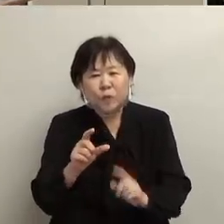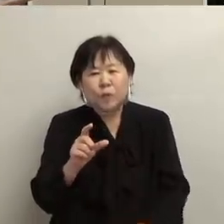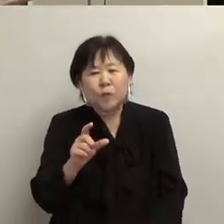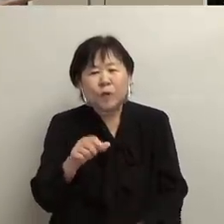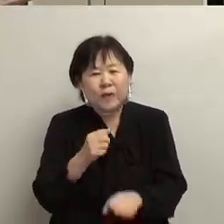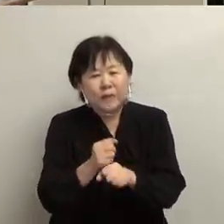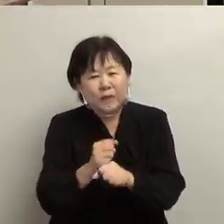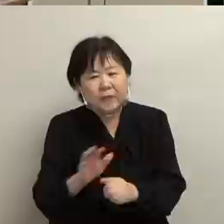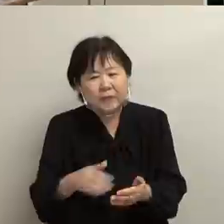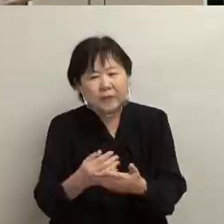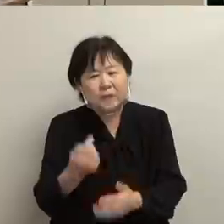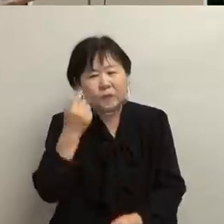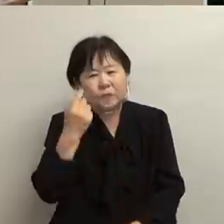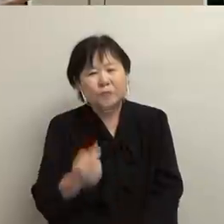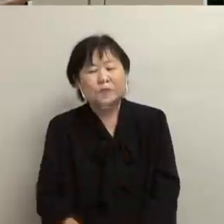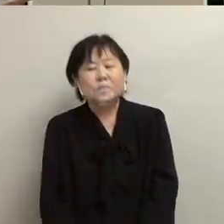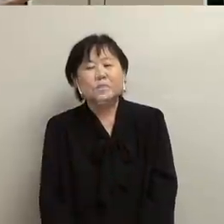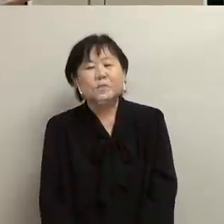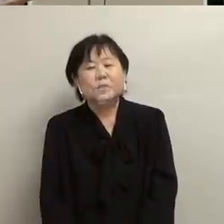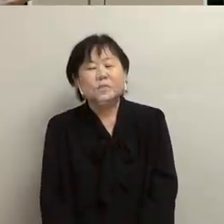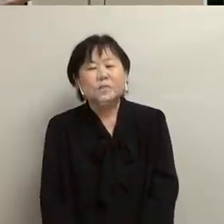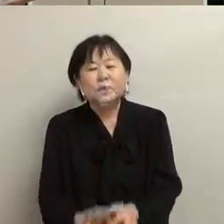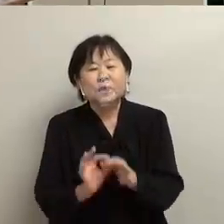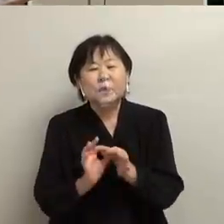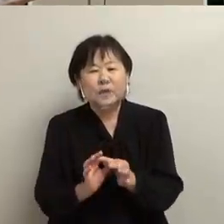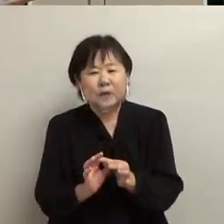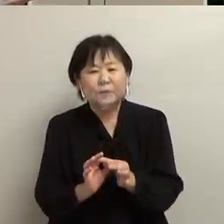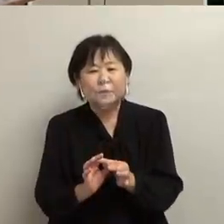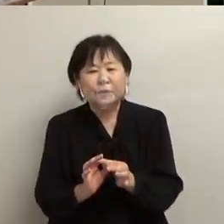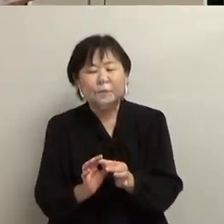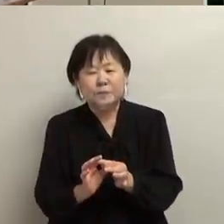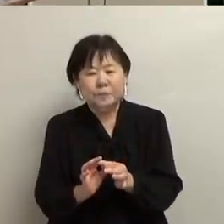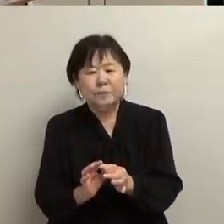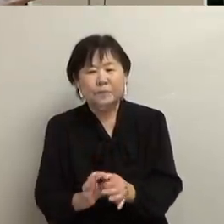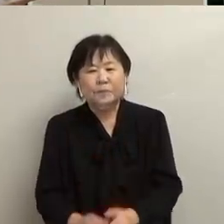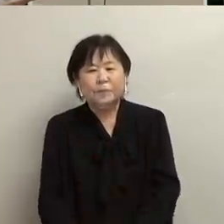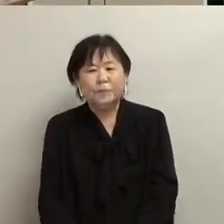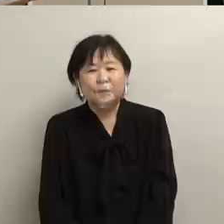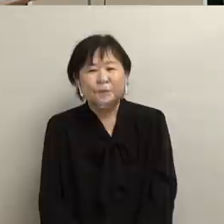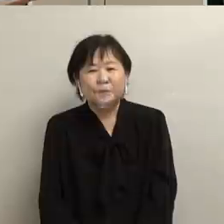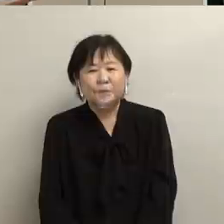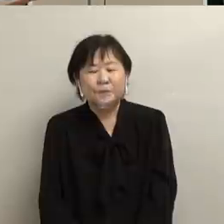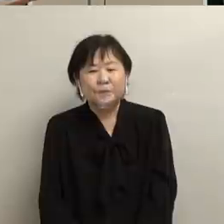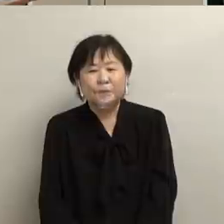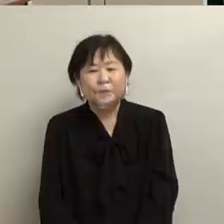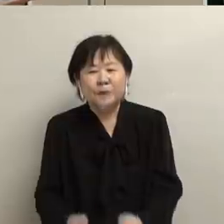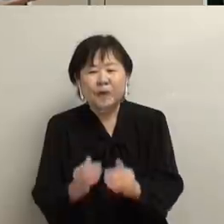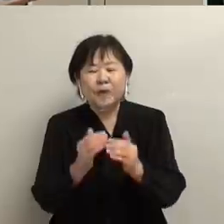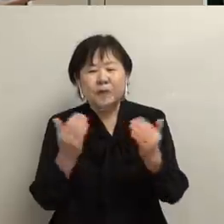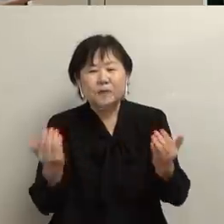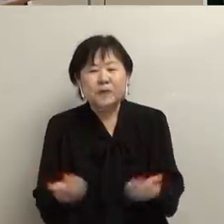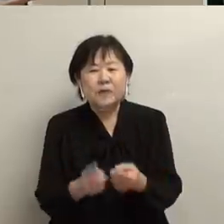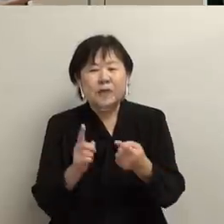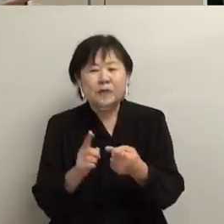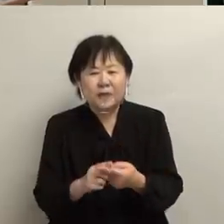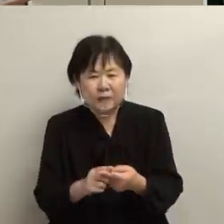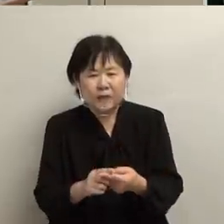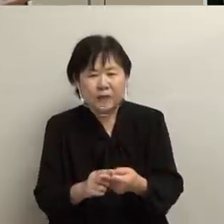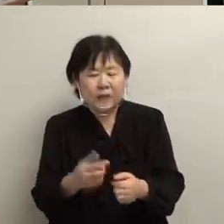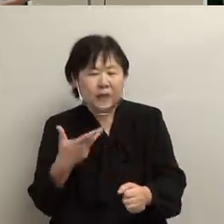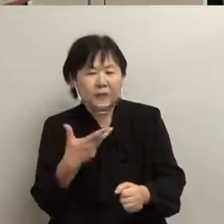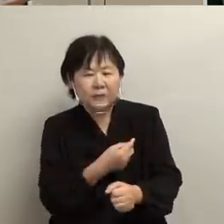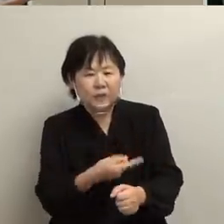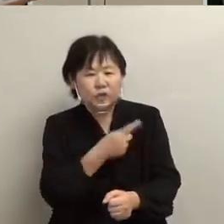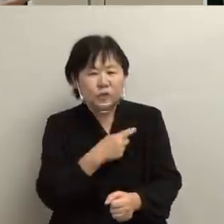というところでございますそういった意味も含めましてまぁ少し全体の摂取金能力ついては少し若干